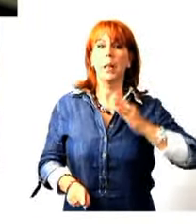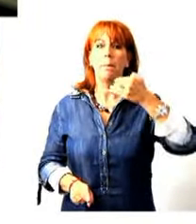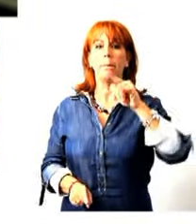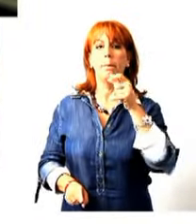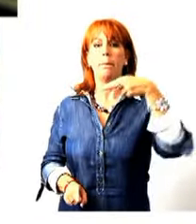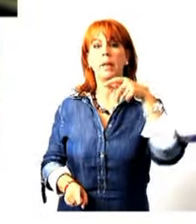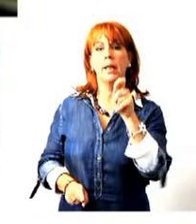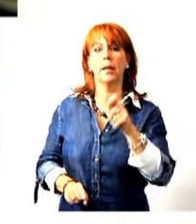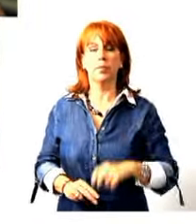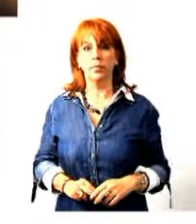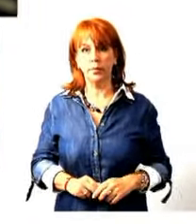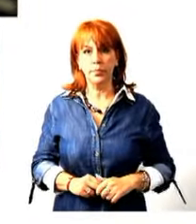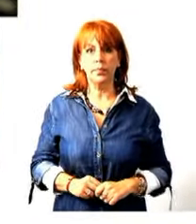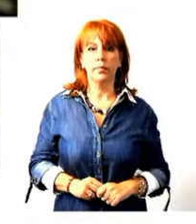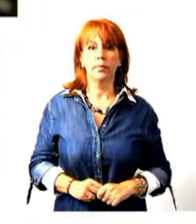de faire la preuve.